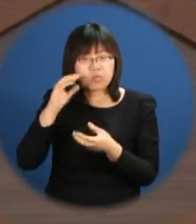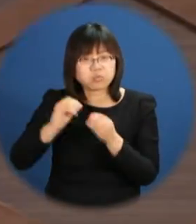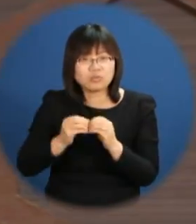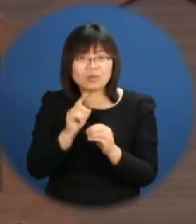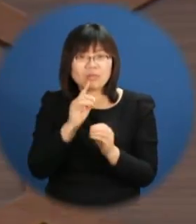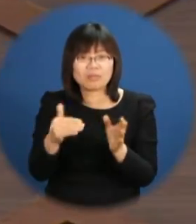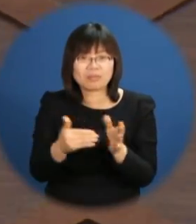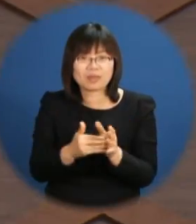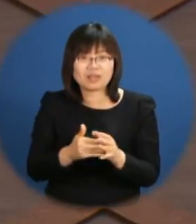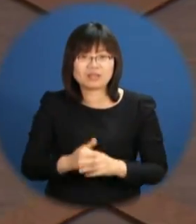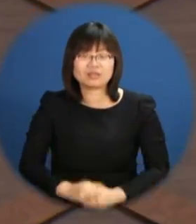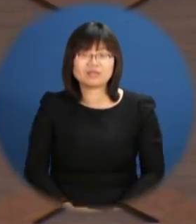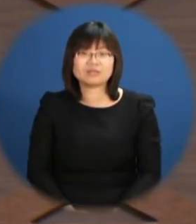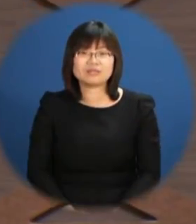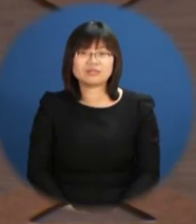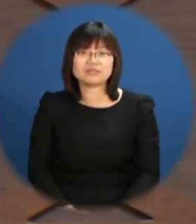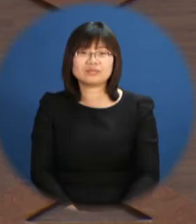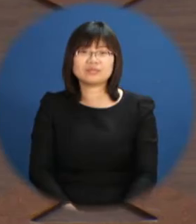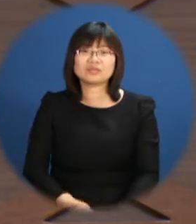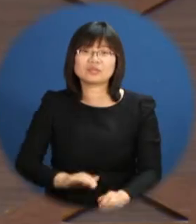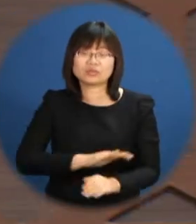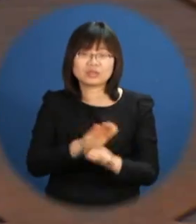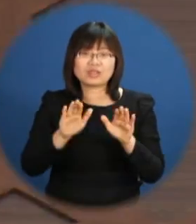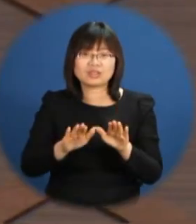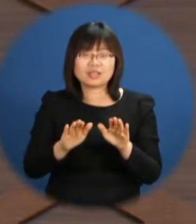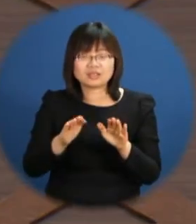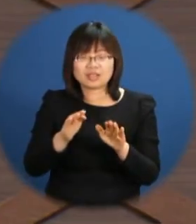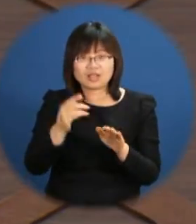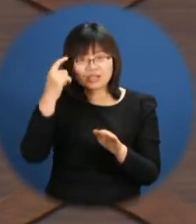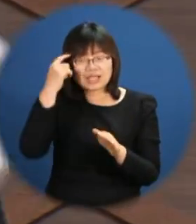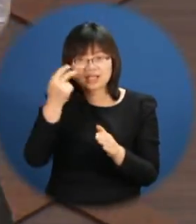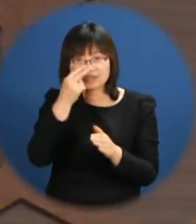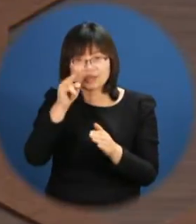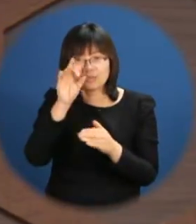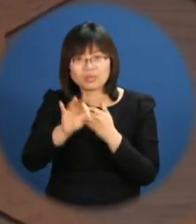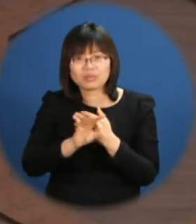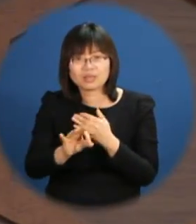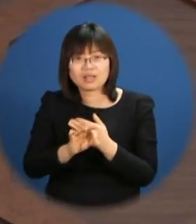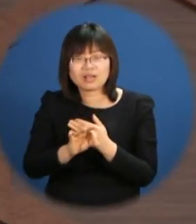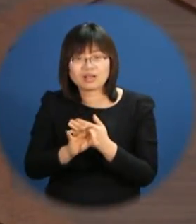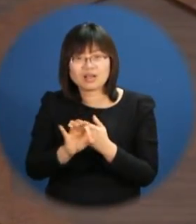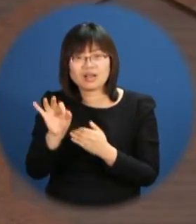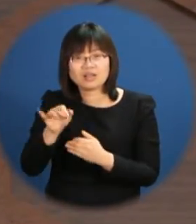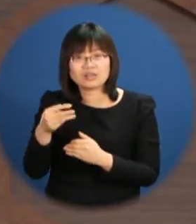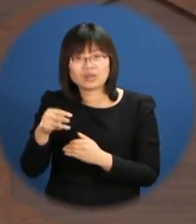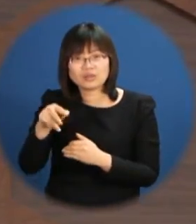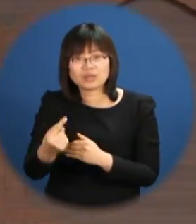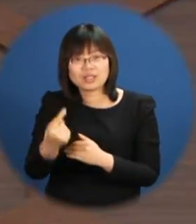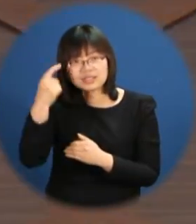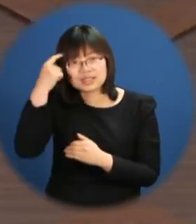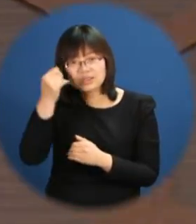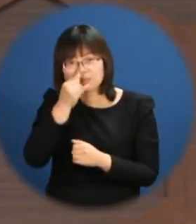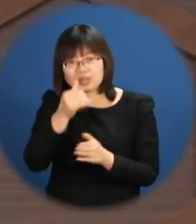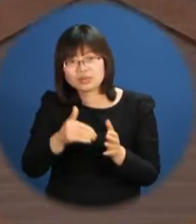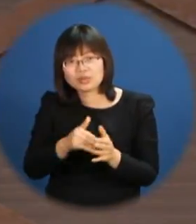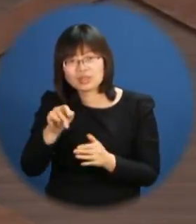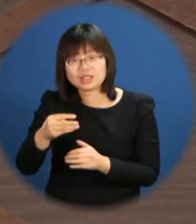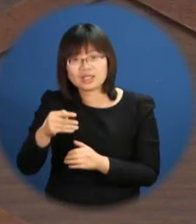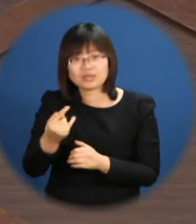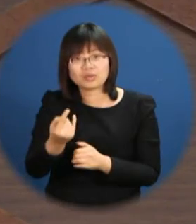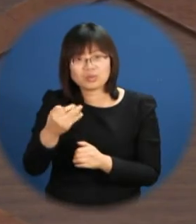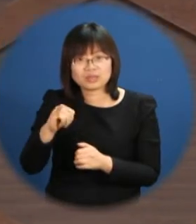했습니다 우리 현대적 관점에서 보자면 왜냐하면 그 사람은 열 소 라는 개념을 갖고 있었고 서 탈놀이